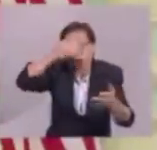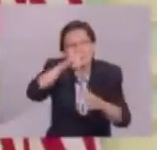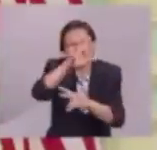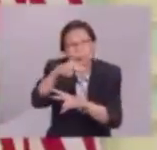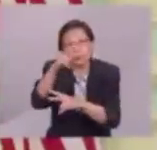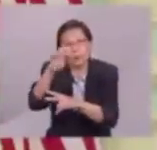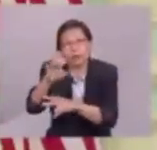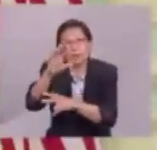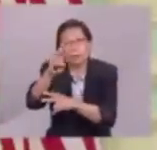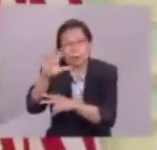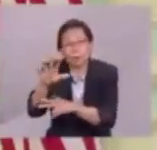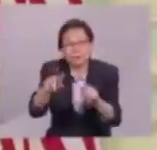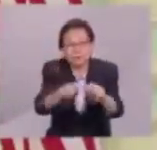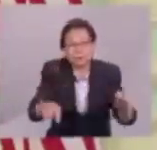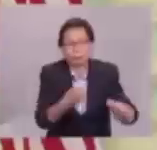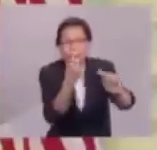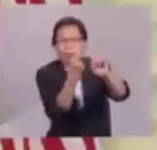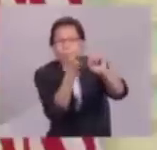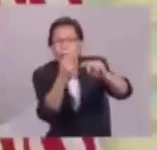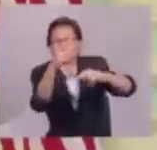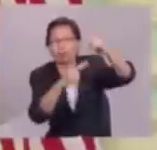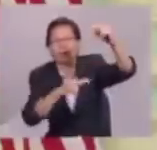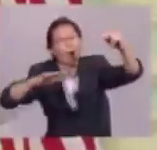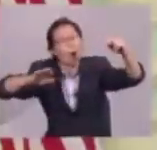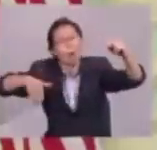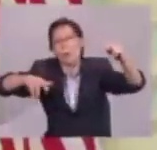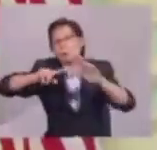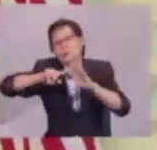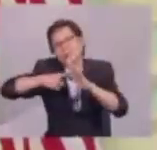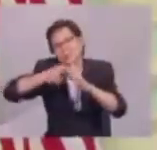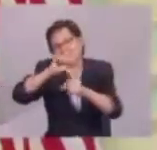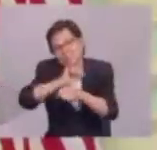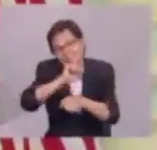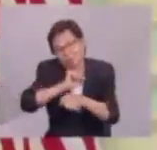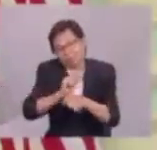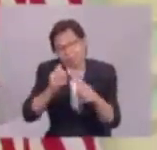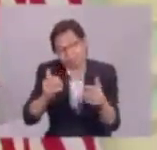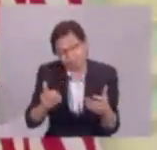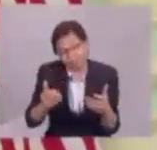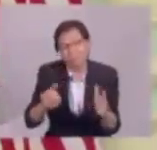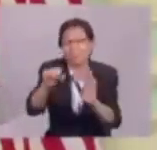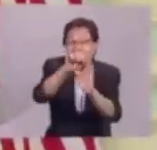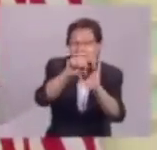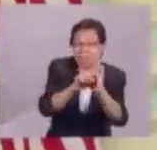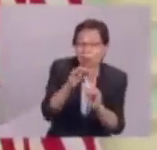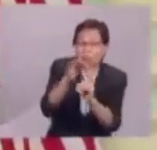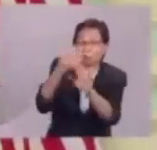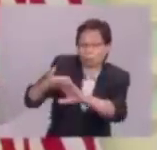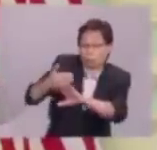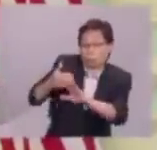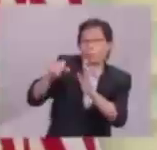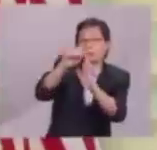3,265 tapak binaan masih belum beroperasi. Dan antara syarat utama sebelum